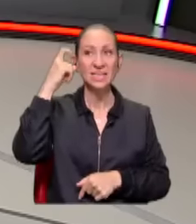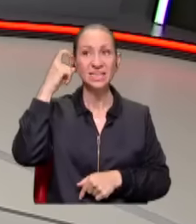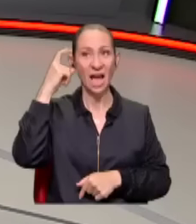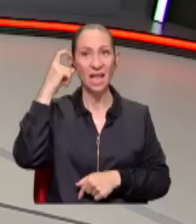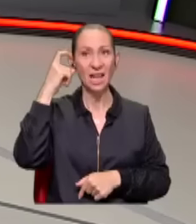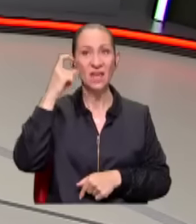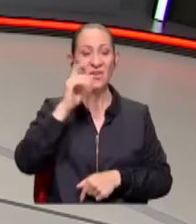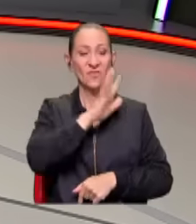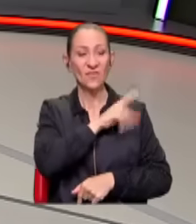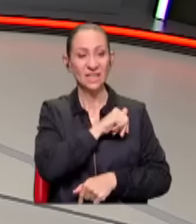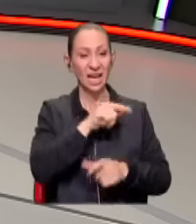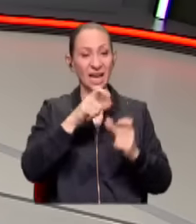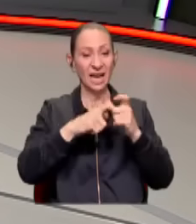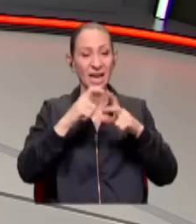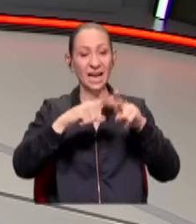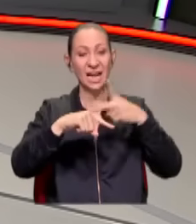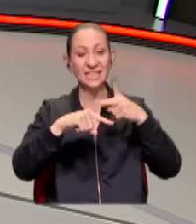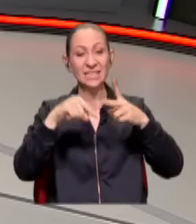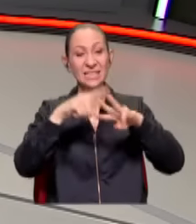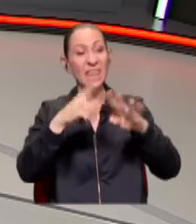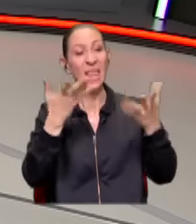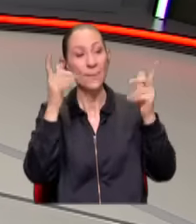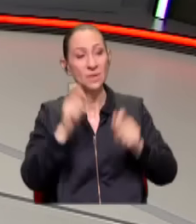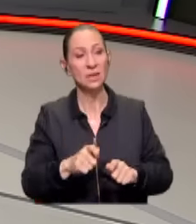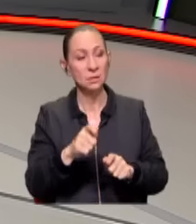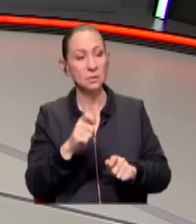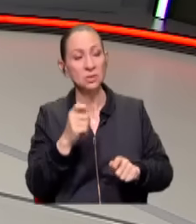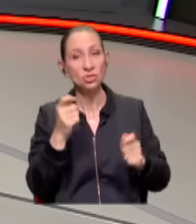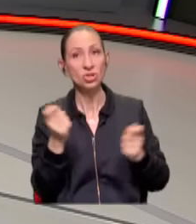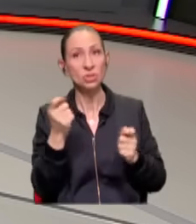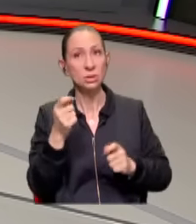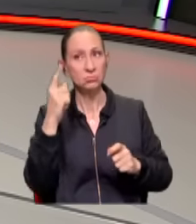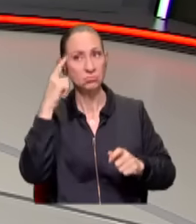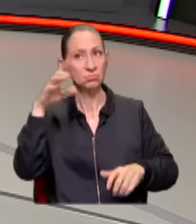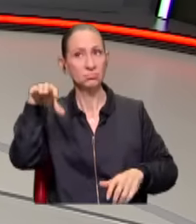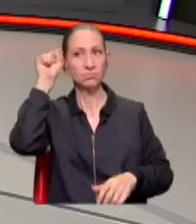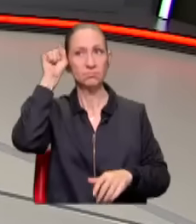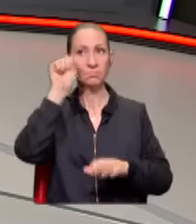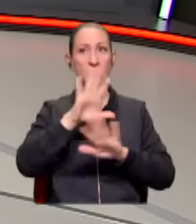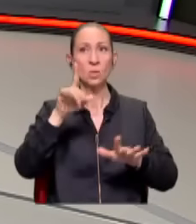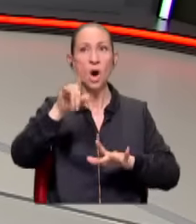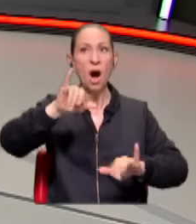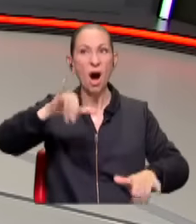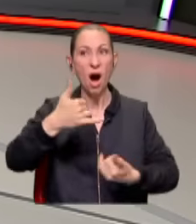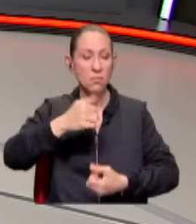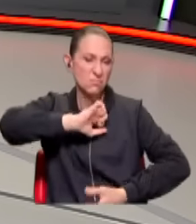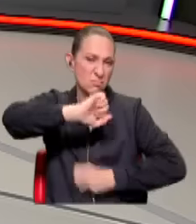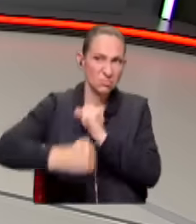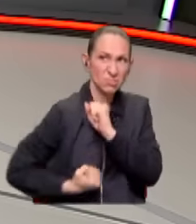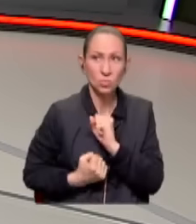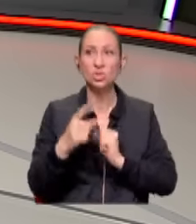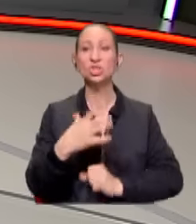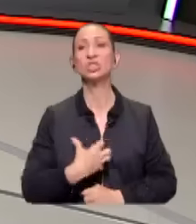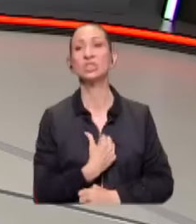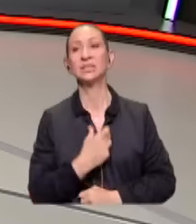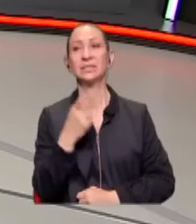İsrail'in Filistin'de, Gazze'de ne yapmaya çalıştığını yerleştirmiştir. Bu sert müdahale de bunun can